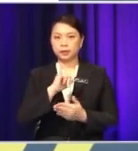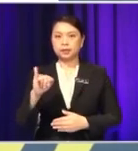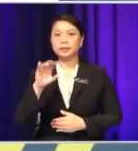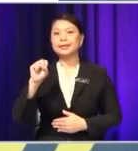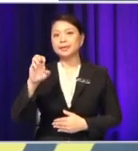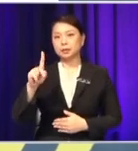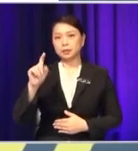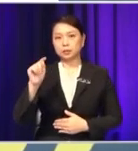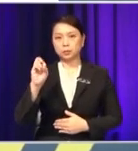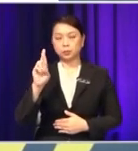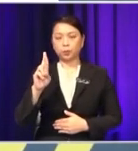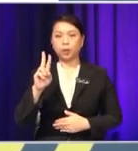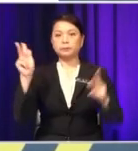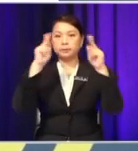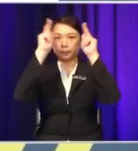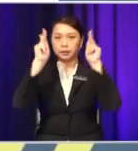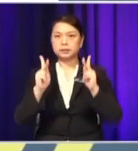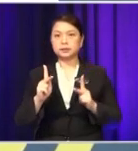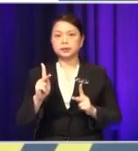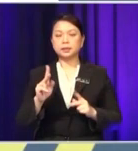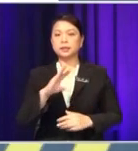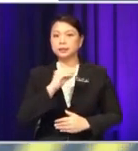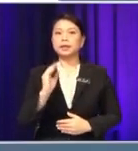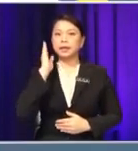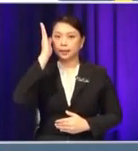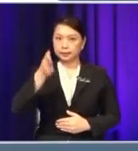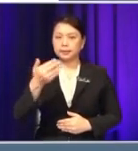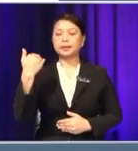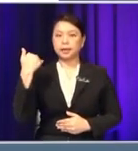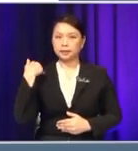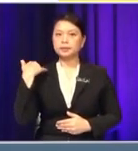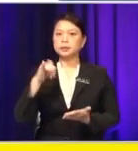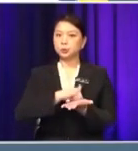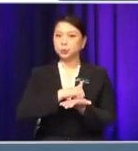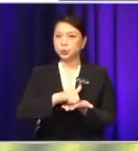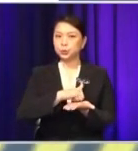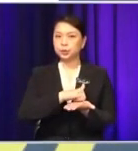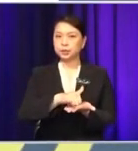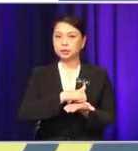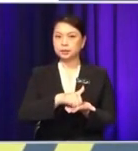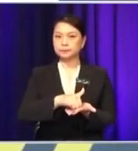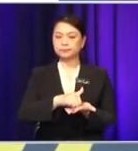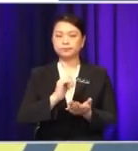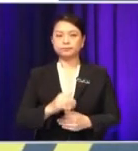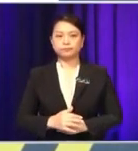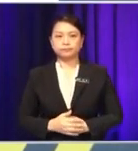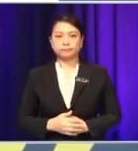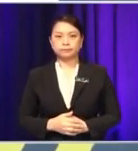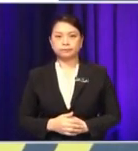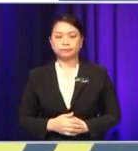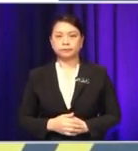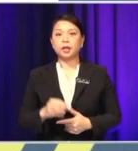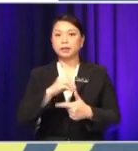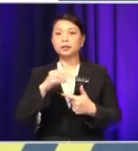Dan untuk calon persendirian akan dikenakan fee, ya, ataupun yuran. Tapi dalam panduan pengurusan kita, kita letakkan fee. Akan dikenakan